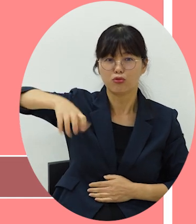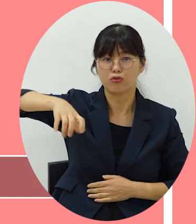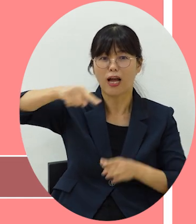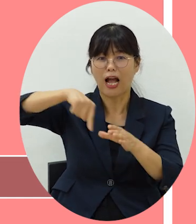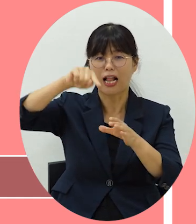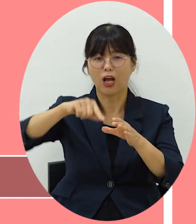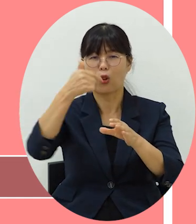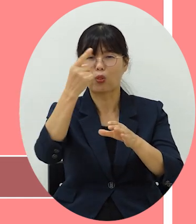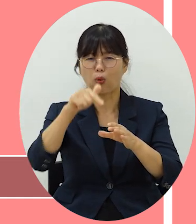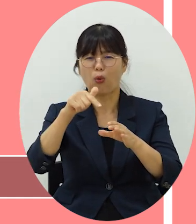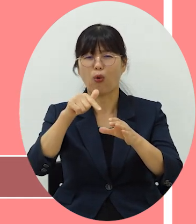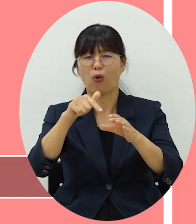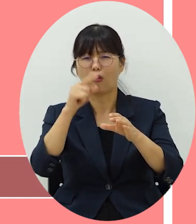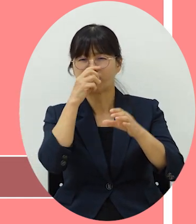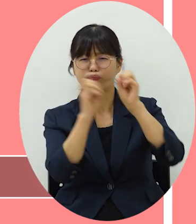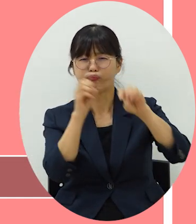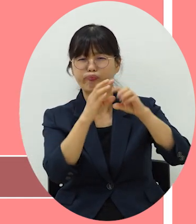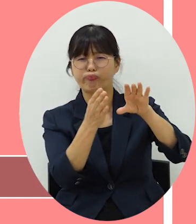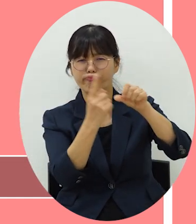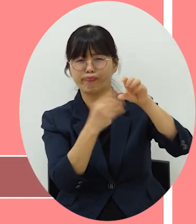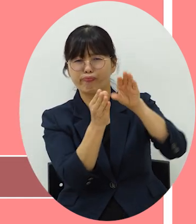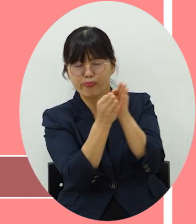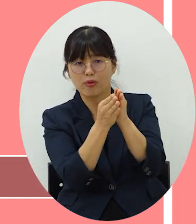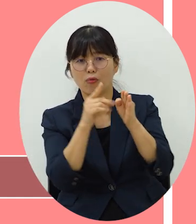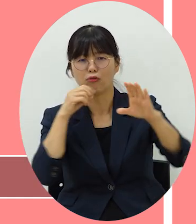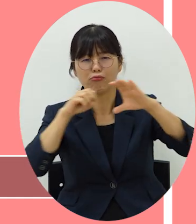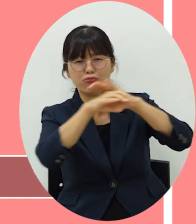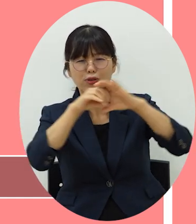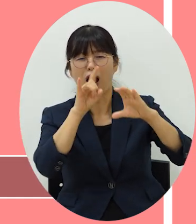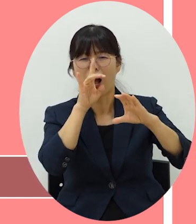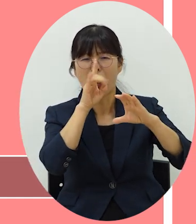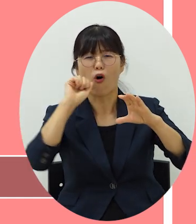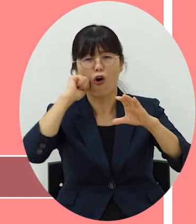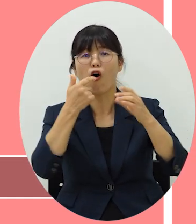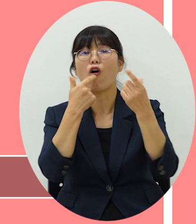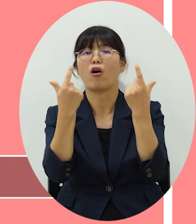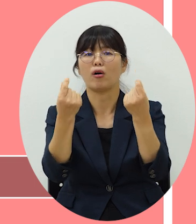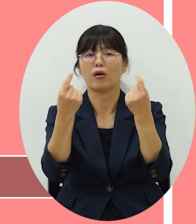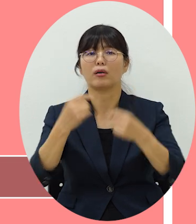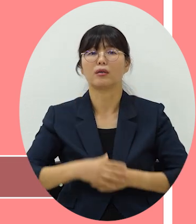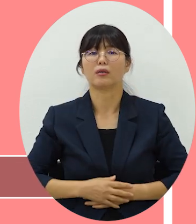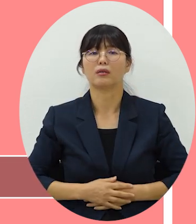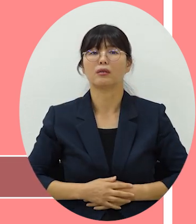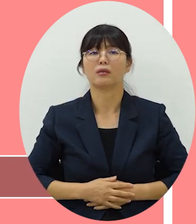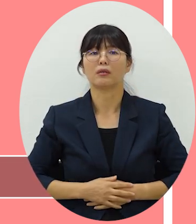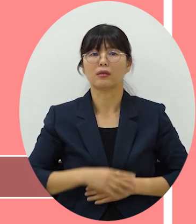녹이 슬면 불순물에 의해 좁아지면서 물이 통과하기 어려운 것과 비슷합니다.